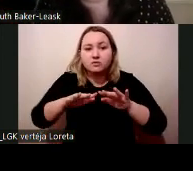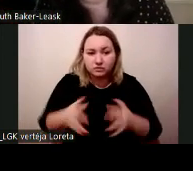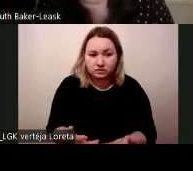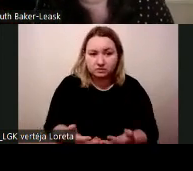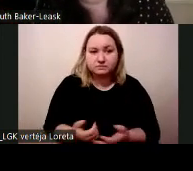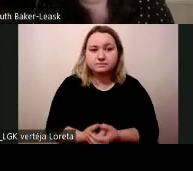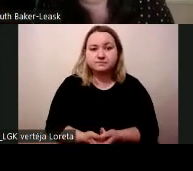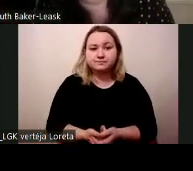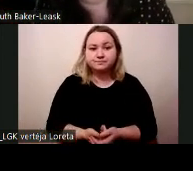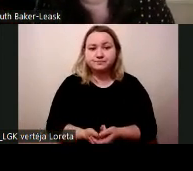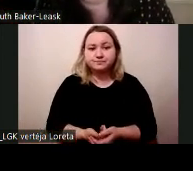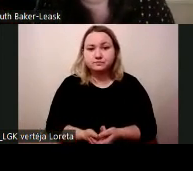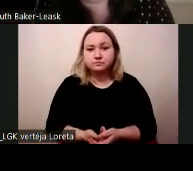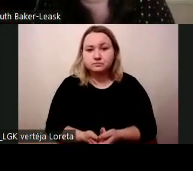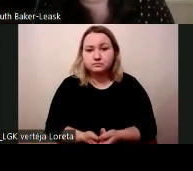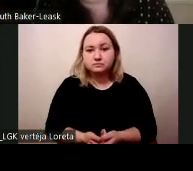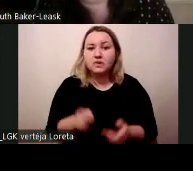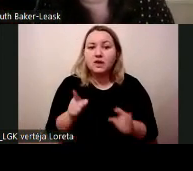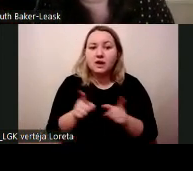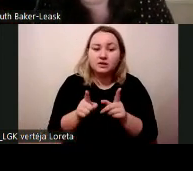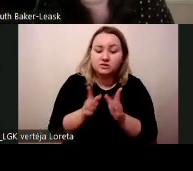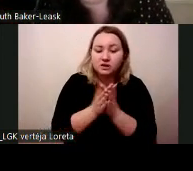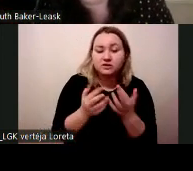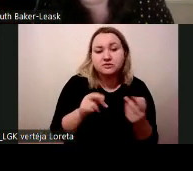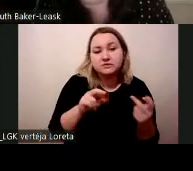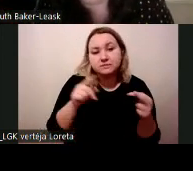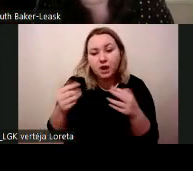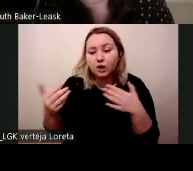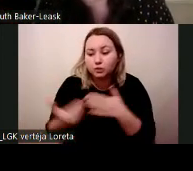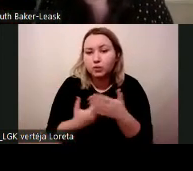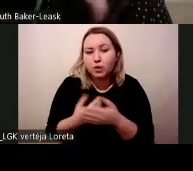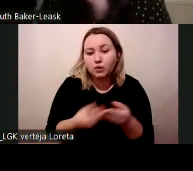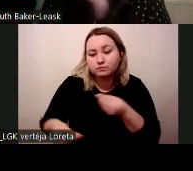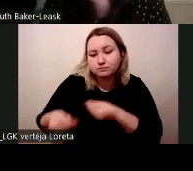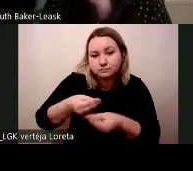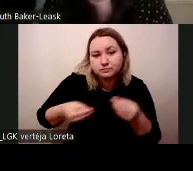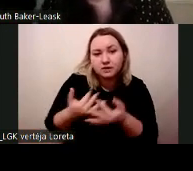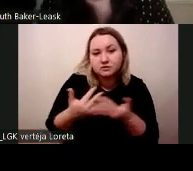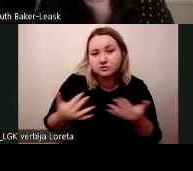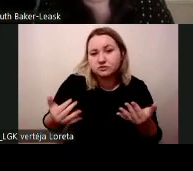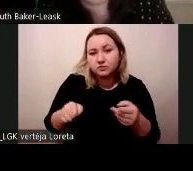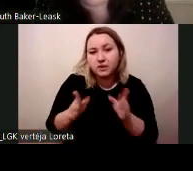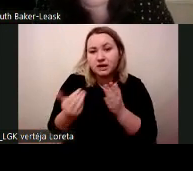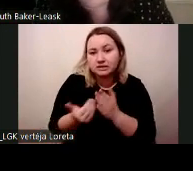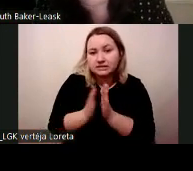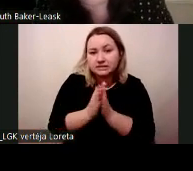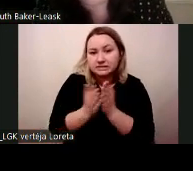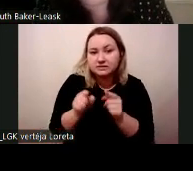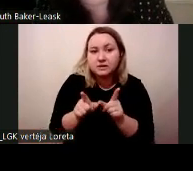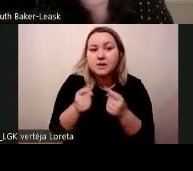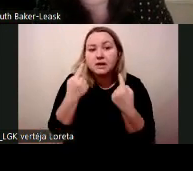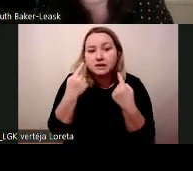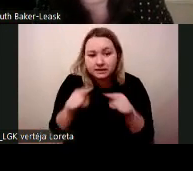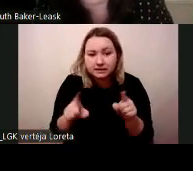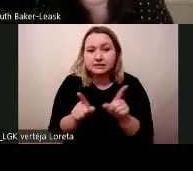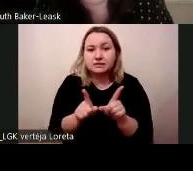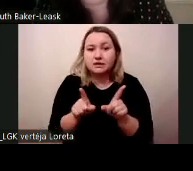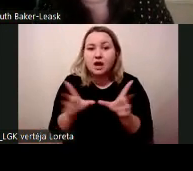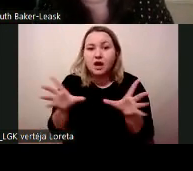bei leidiniai yra keičiami autoriai ir pačios knygos. Dar vienas pavyzdys kartu su